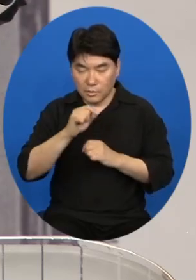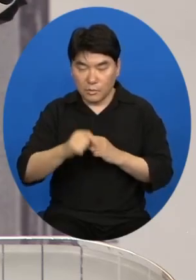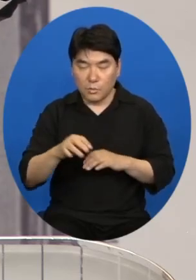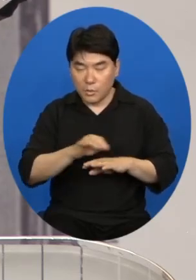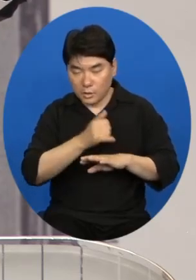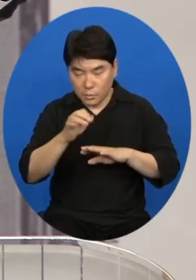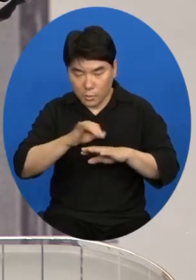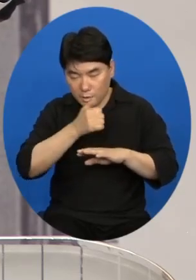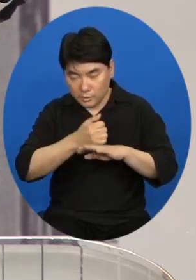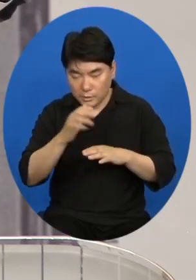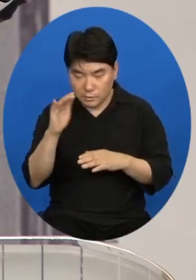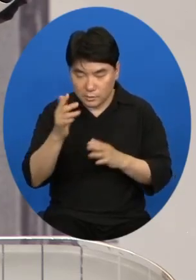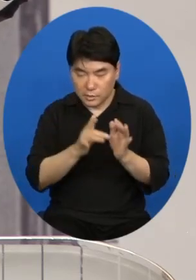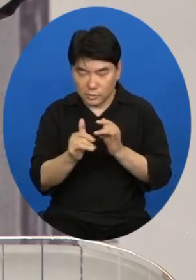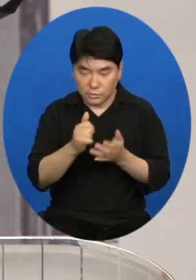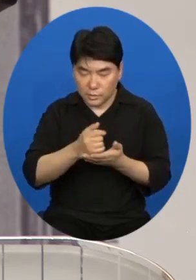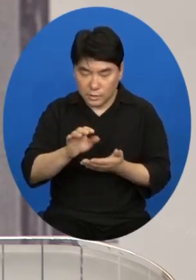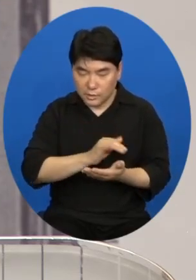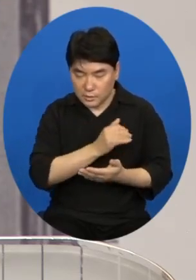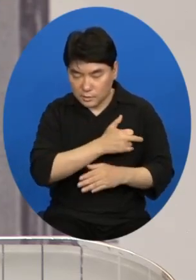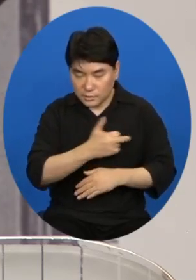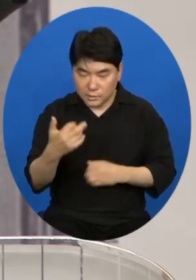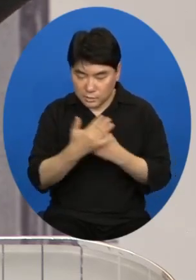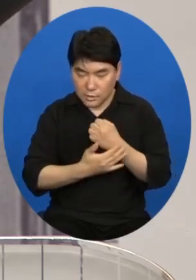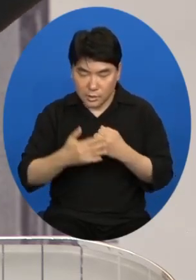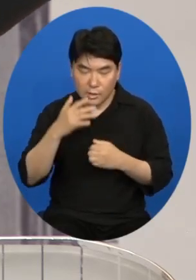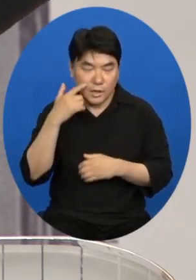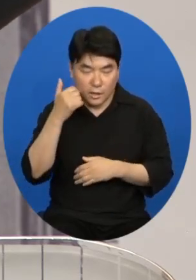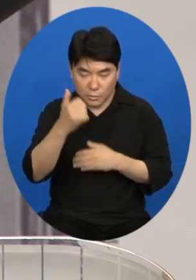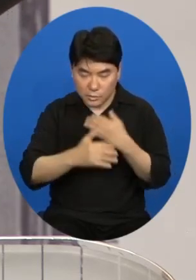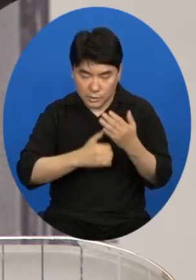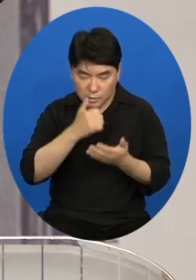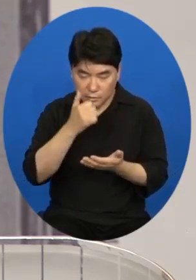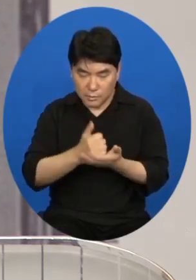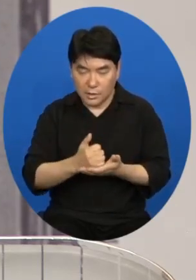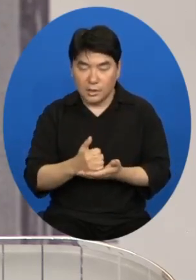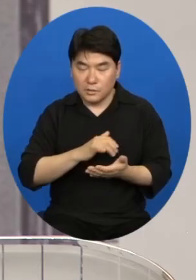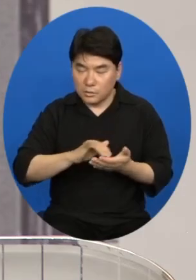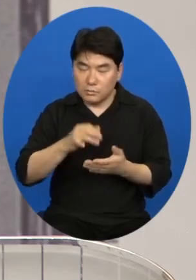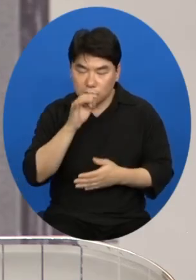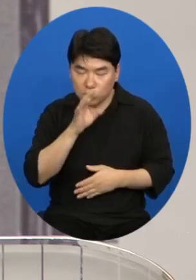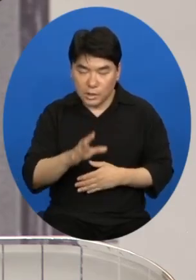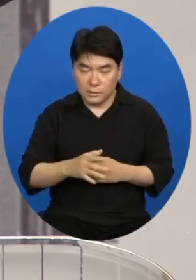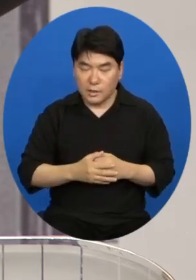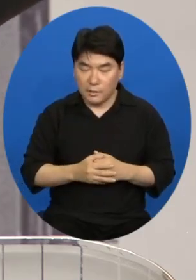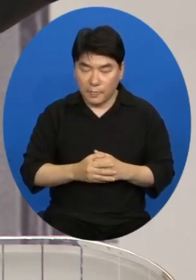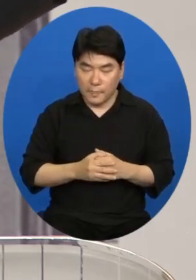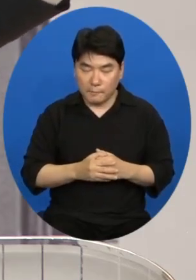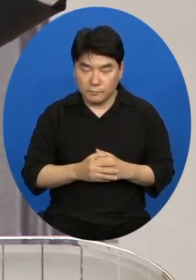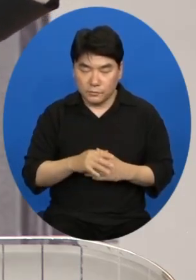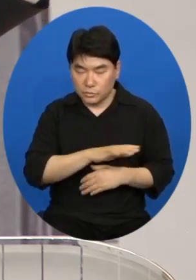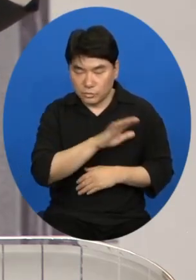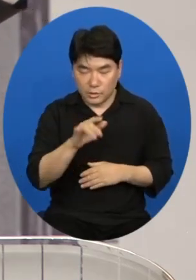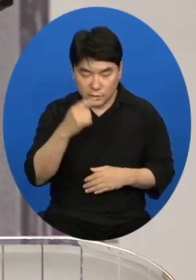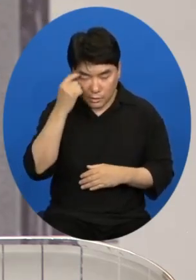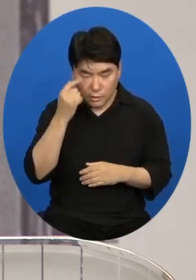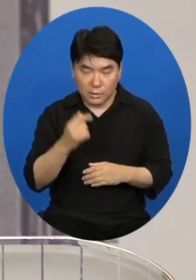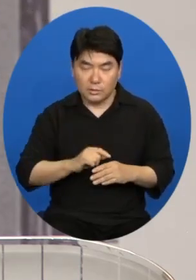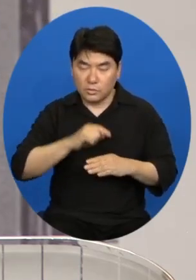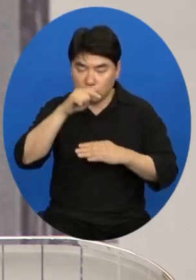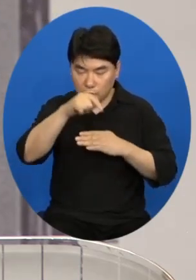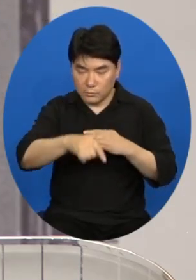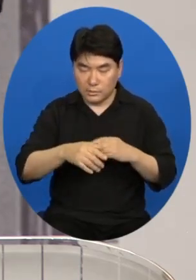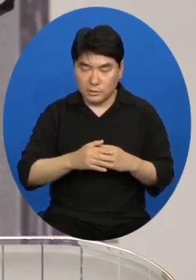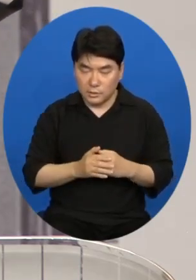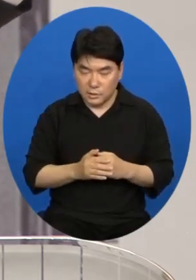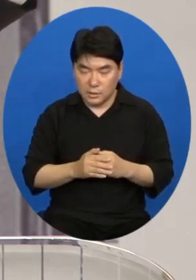왕의 왕 되시는 예수 그리스도의 크신 은혜와 아버지 하나님의 측량할 수 없는 우리의 생각을 뛰어넘어